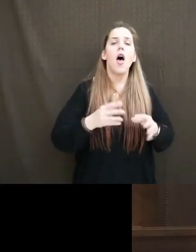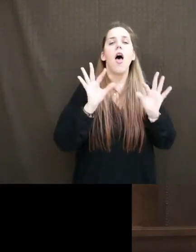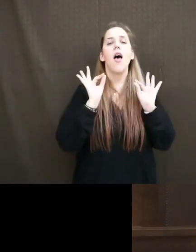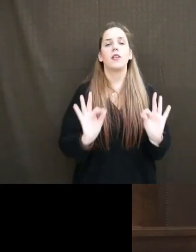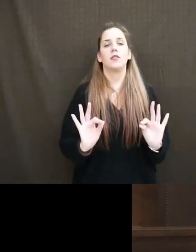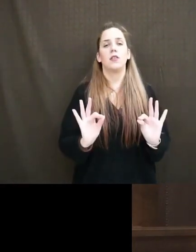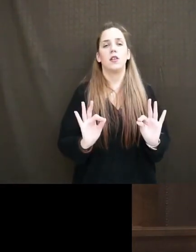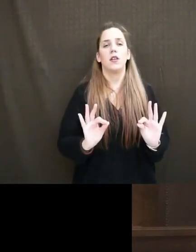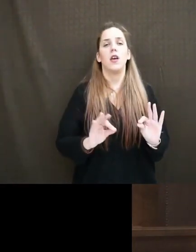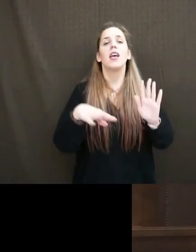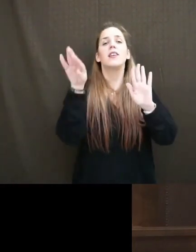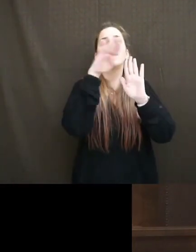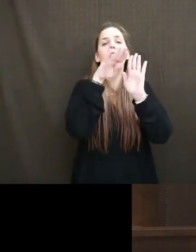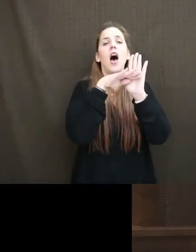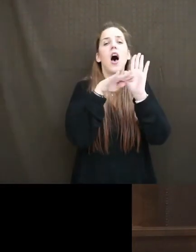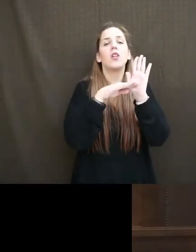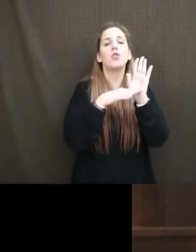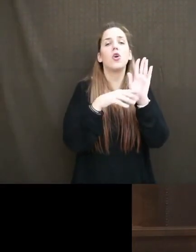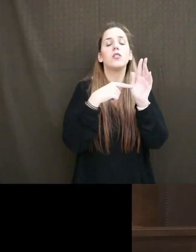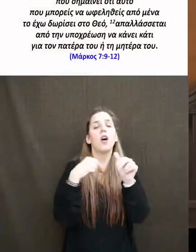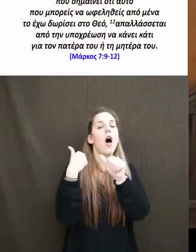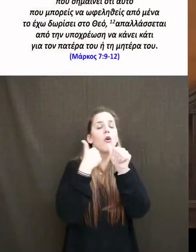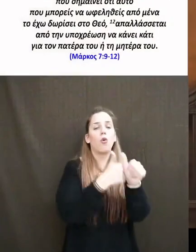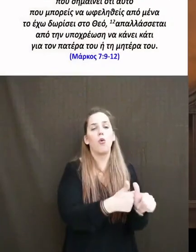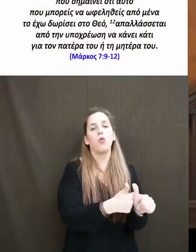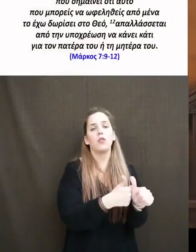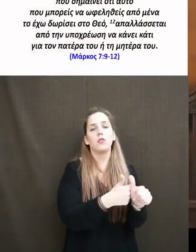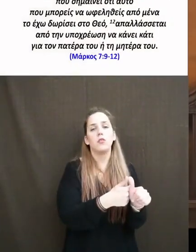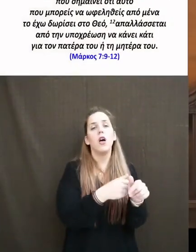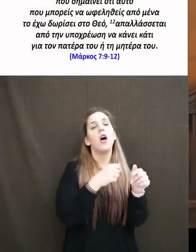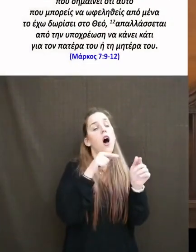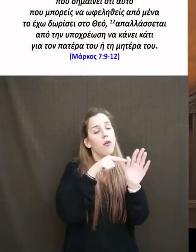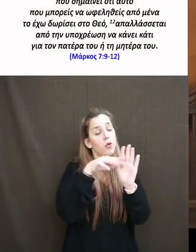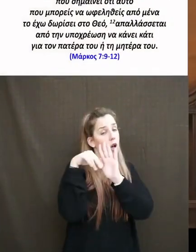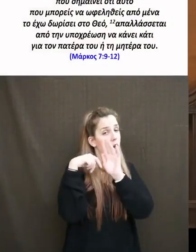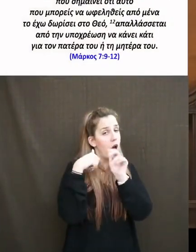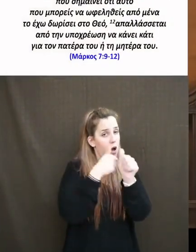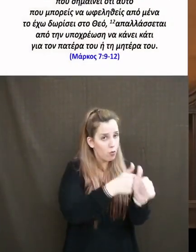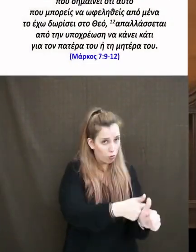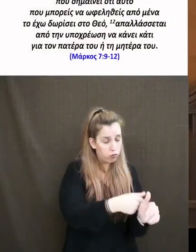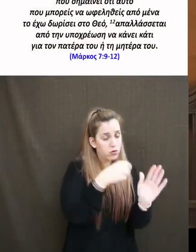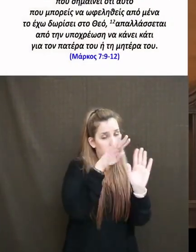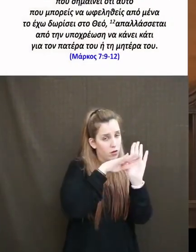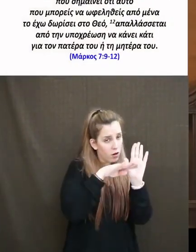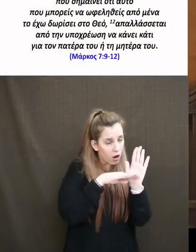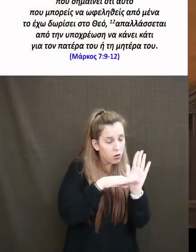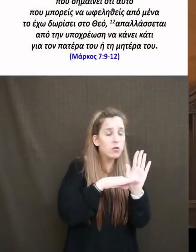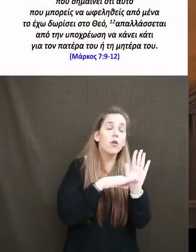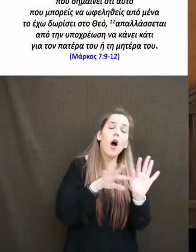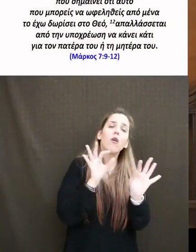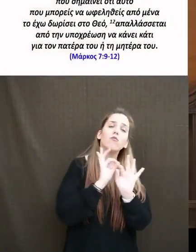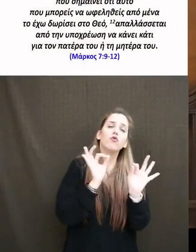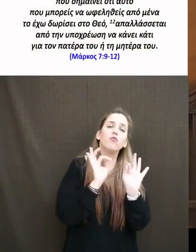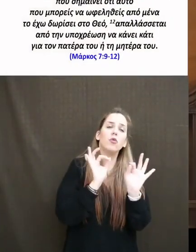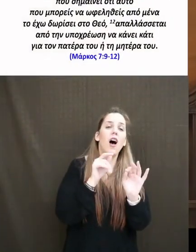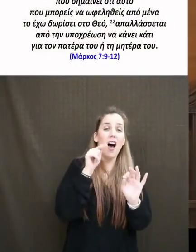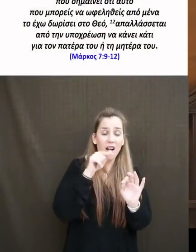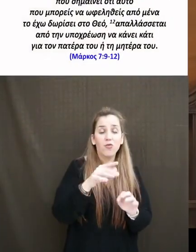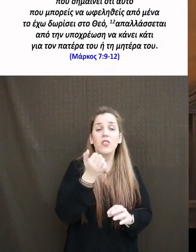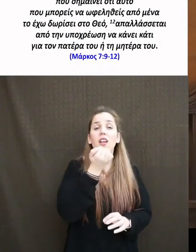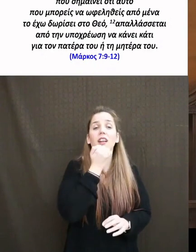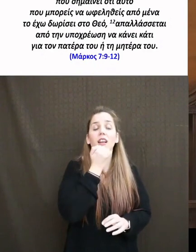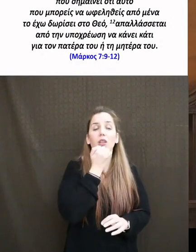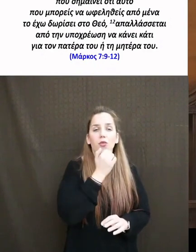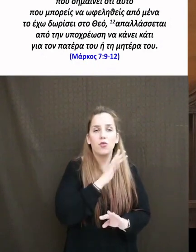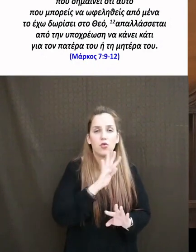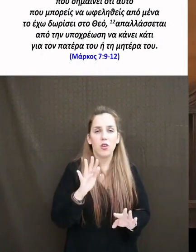ανθρώπους. Και αυτή είναι η επόμενη συμπεριφορά. Σύγκριση, υποκρισία, διαστρέβλωση της